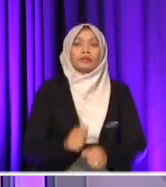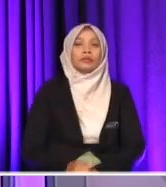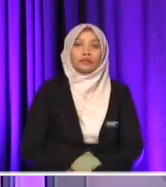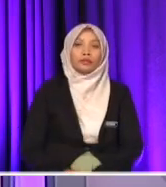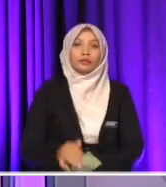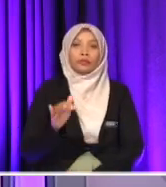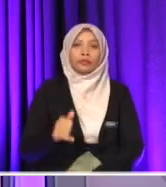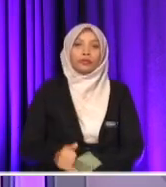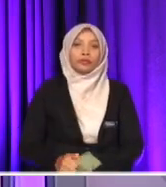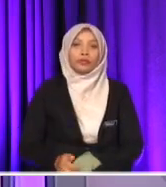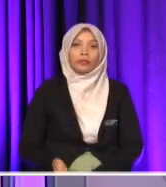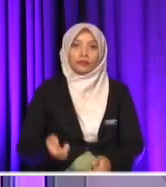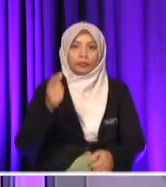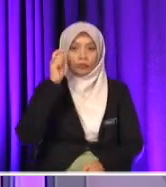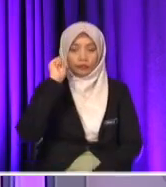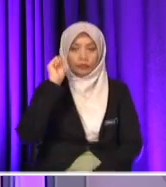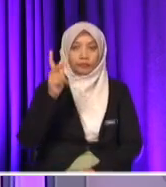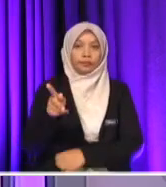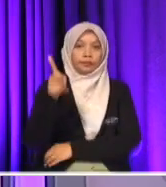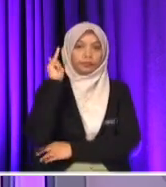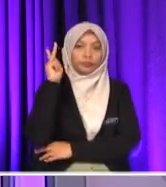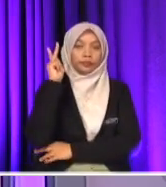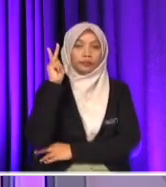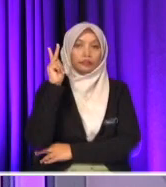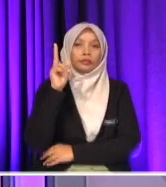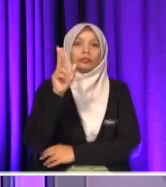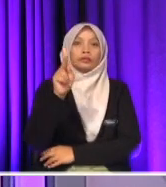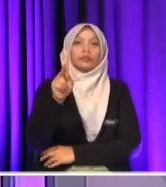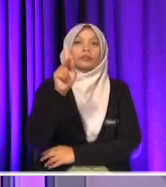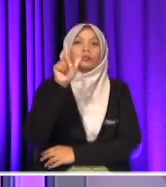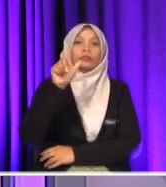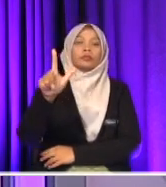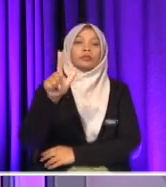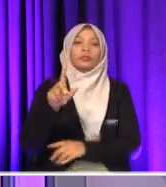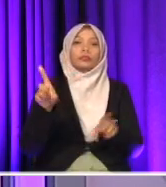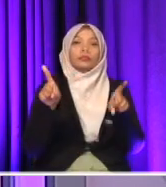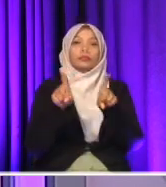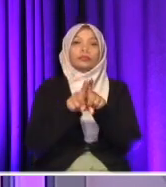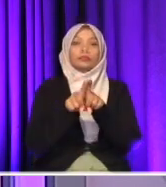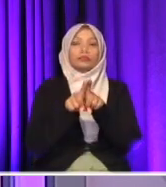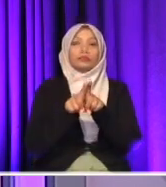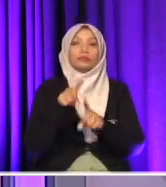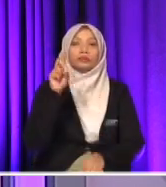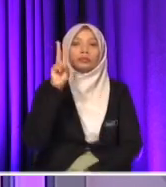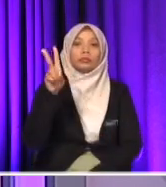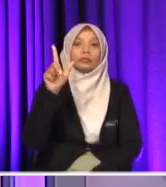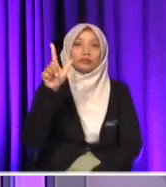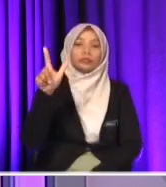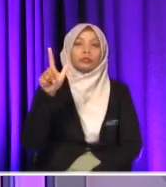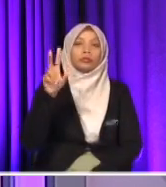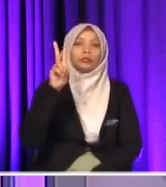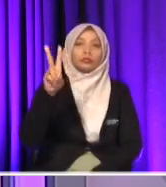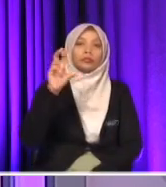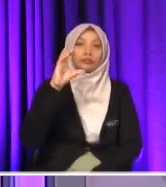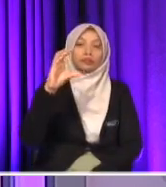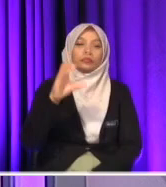arus pemuat tadi. Okey. Dan voltan ni pula, okey, kita sama juga. Kita ada voltan BL, kita ada voltan